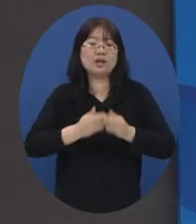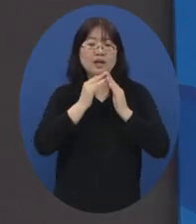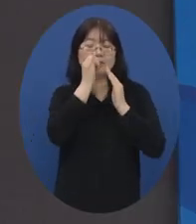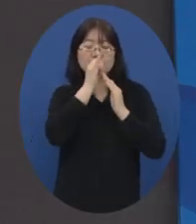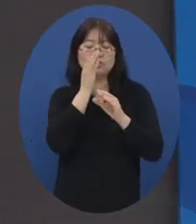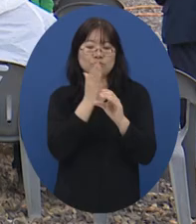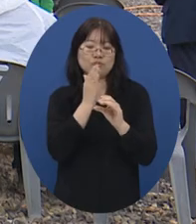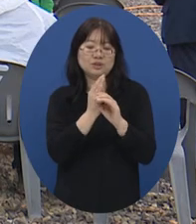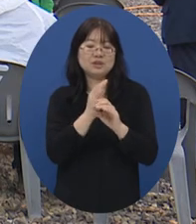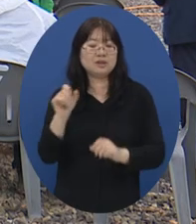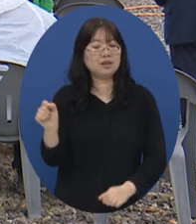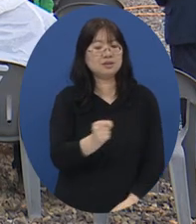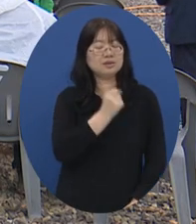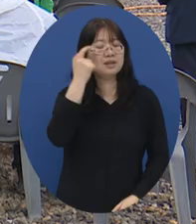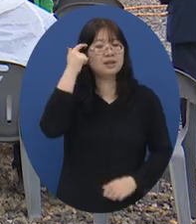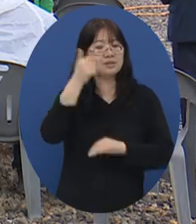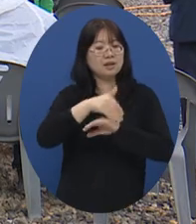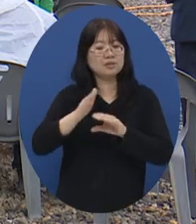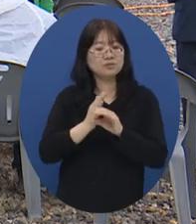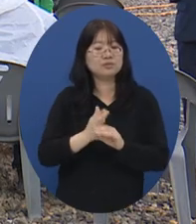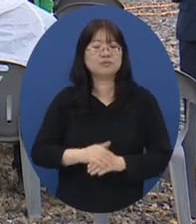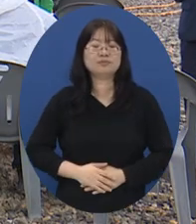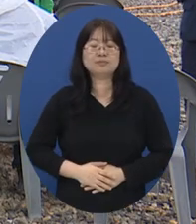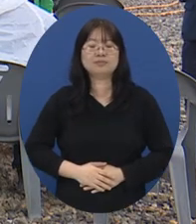갖춰진 종합 거점이 될 예정입니다